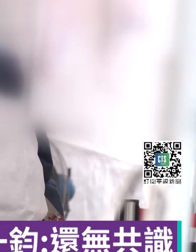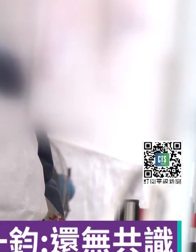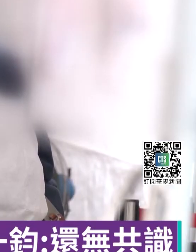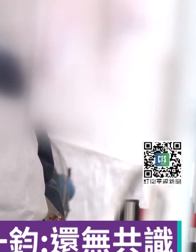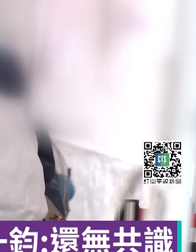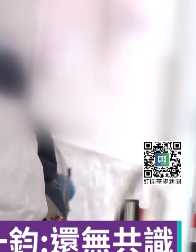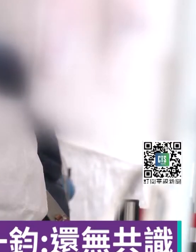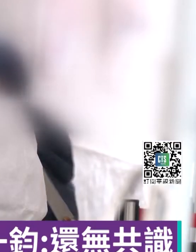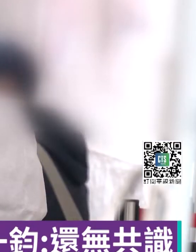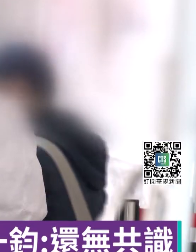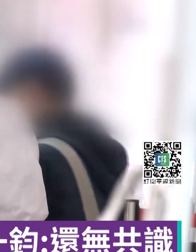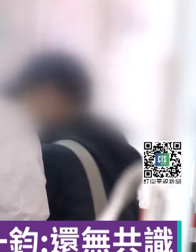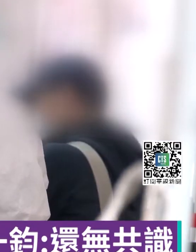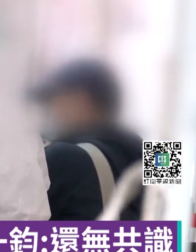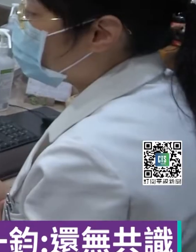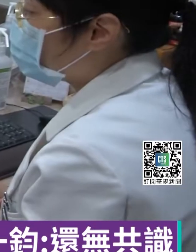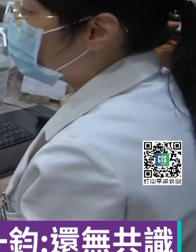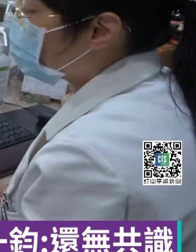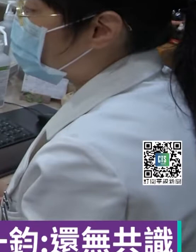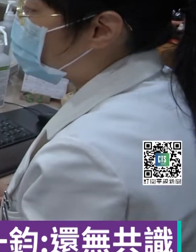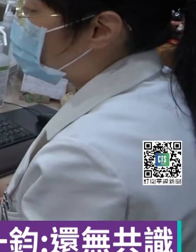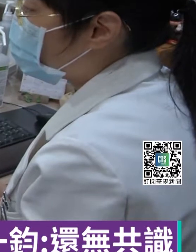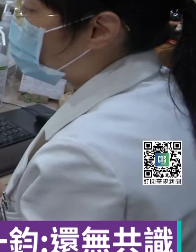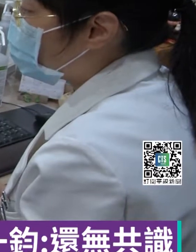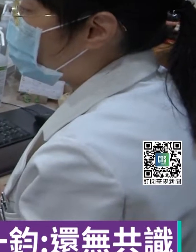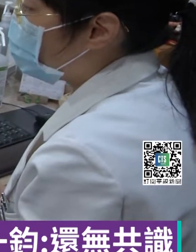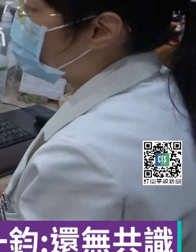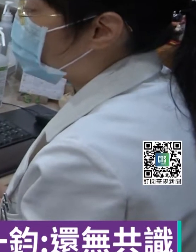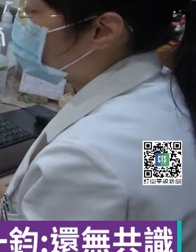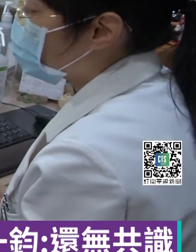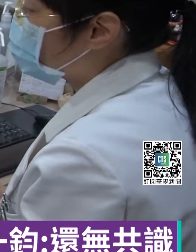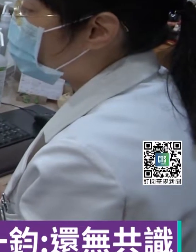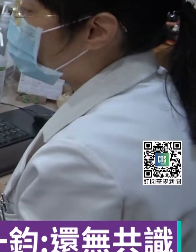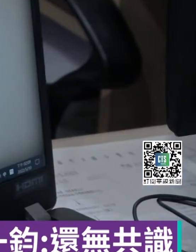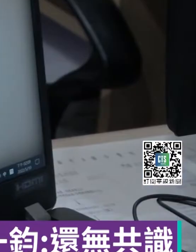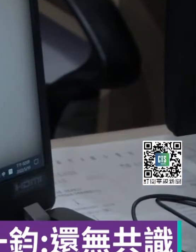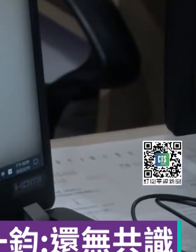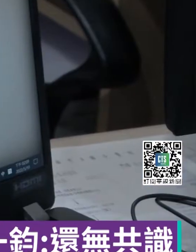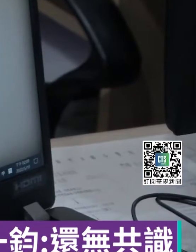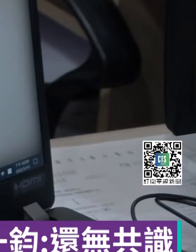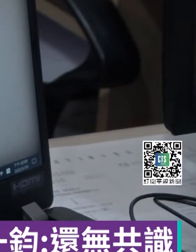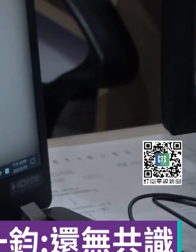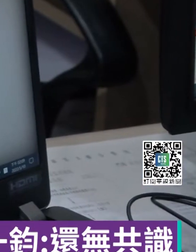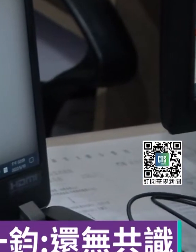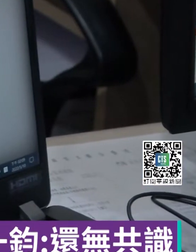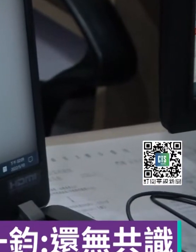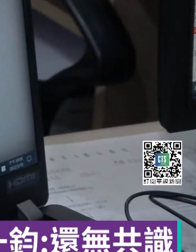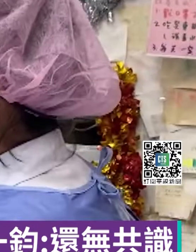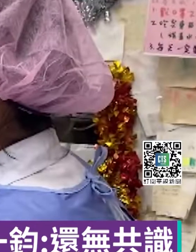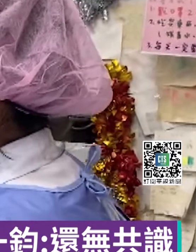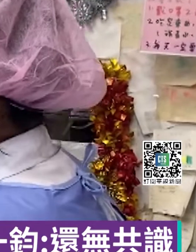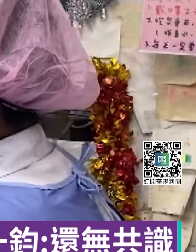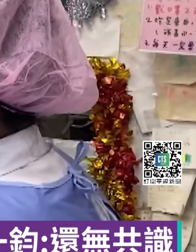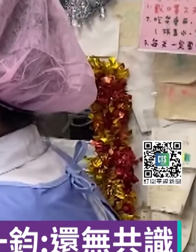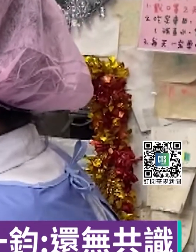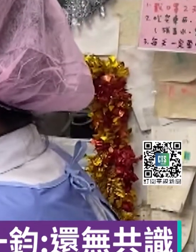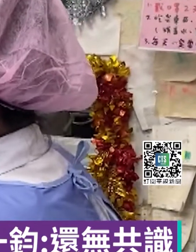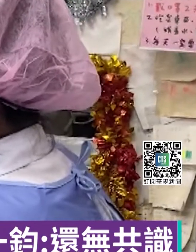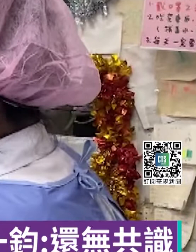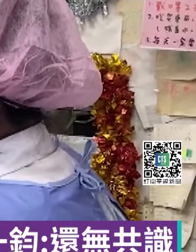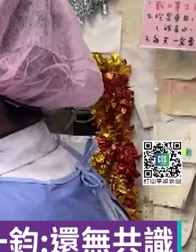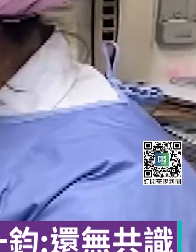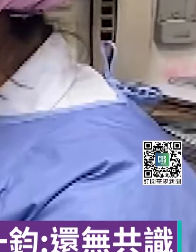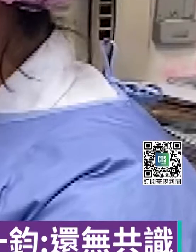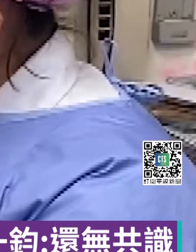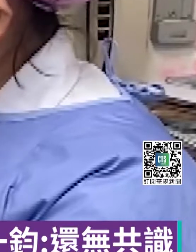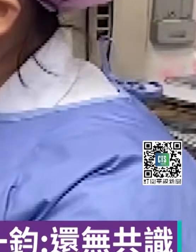但目前采取快筛阳，经过医师诊断就算确诊，也就是专家小组们得要讨论现行的食物面和二次